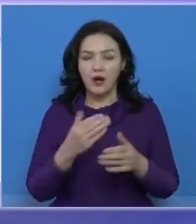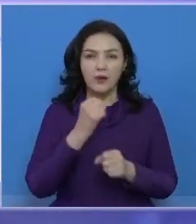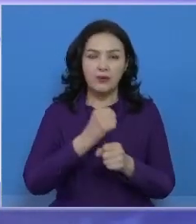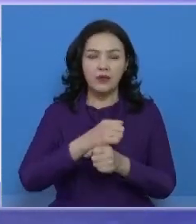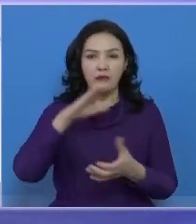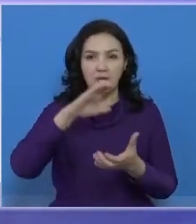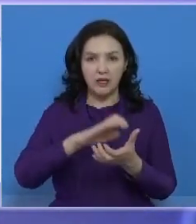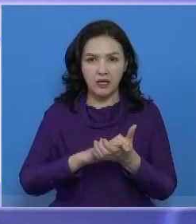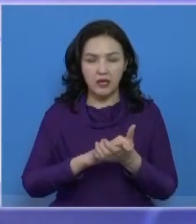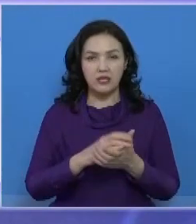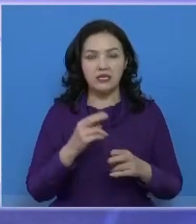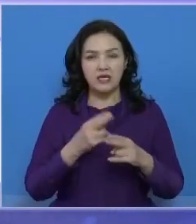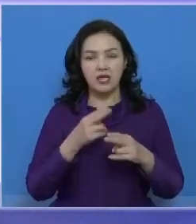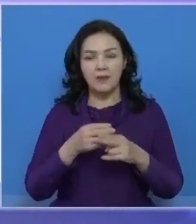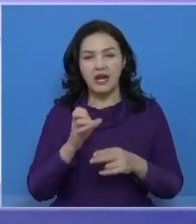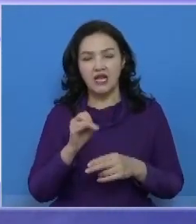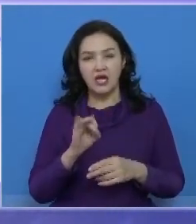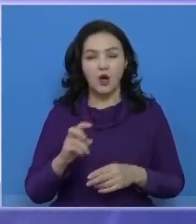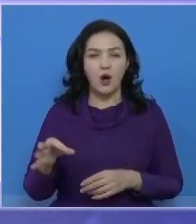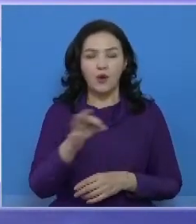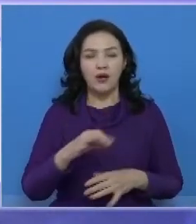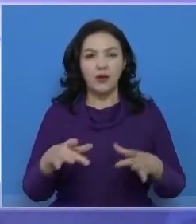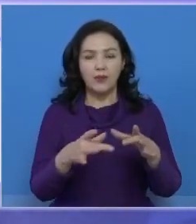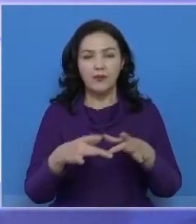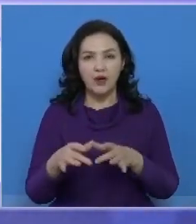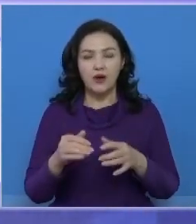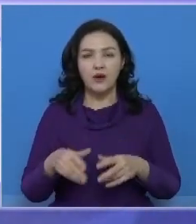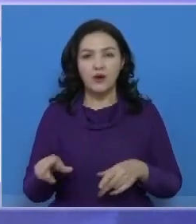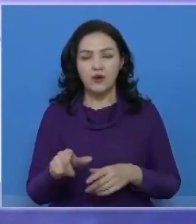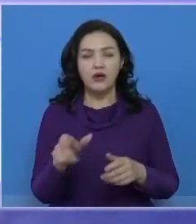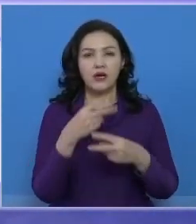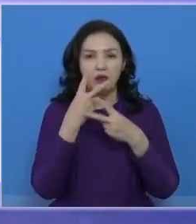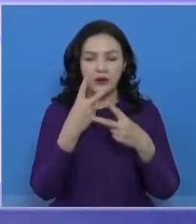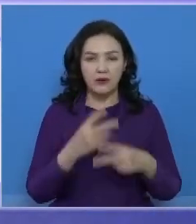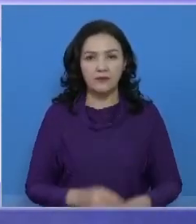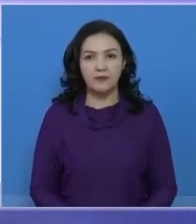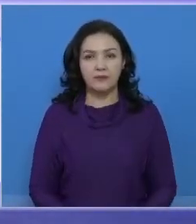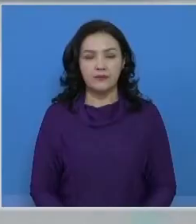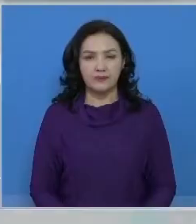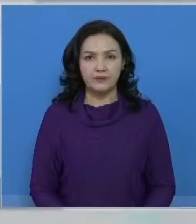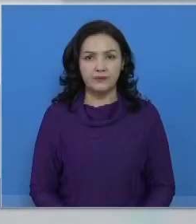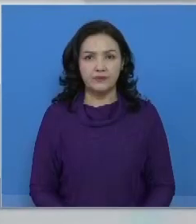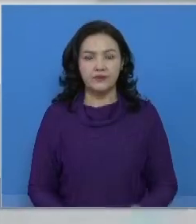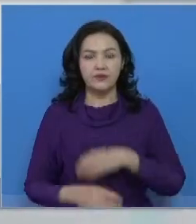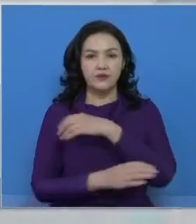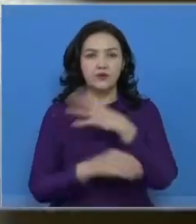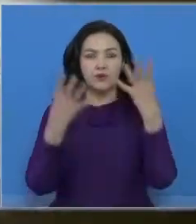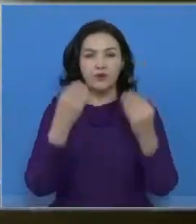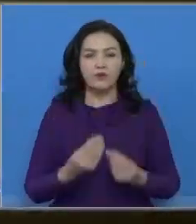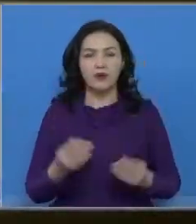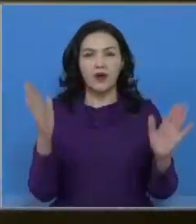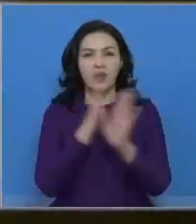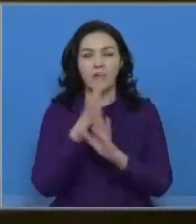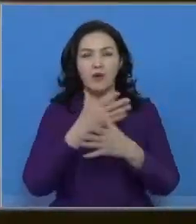жұмыстарымен танысты. Темірмен Алға ауданына қарасты өзен көлдің жайын көріп шықты. Соңғы күндері ауарайы күрт